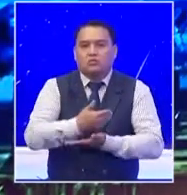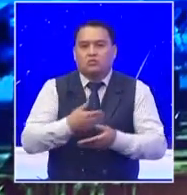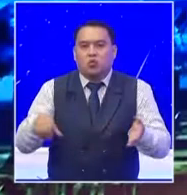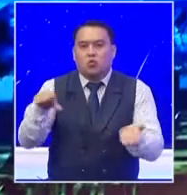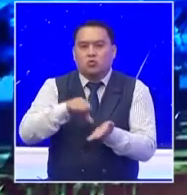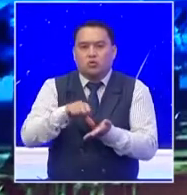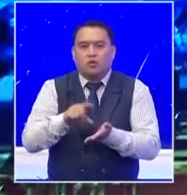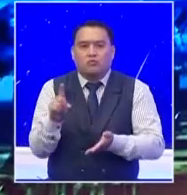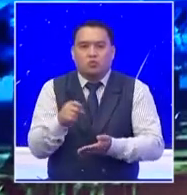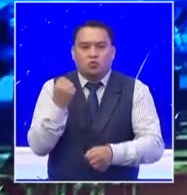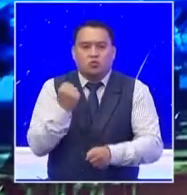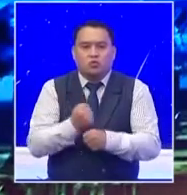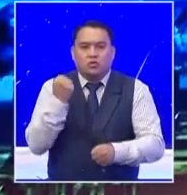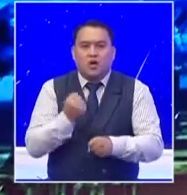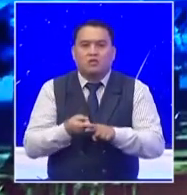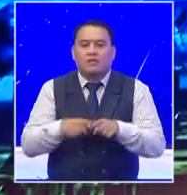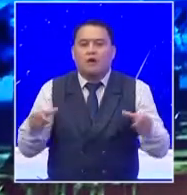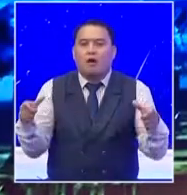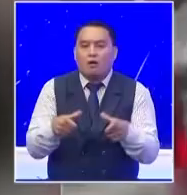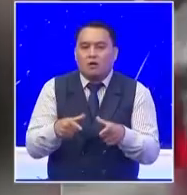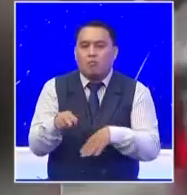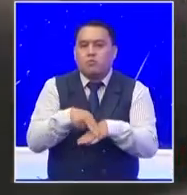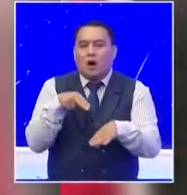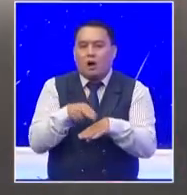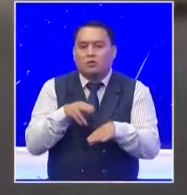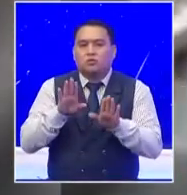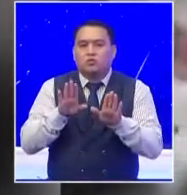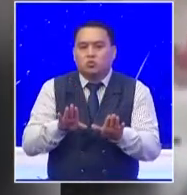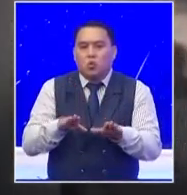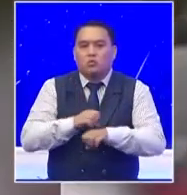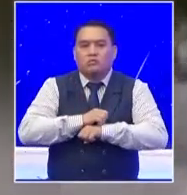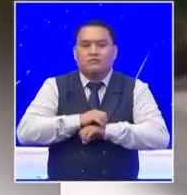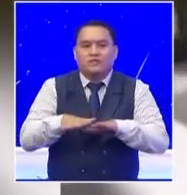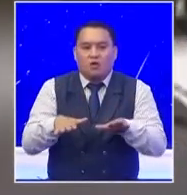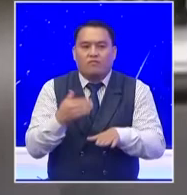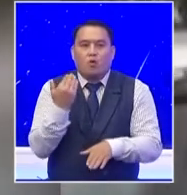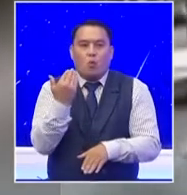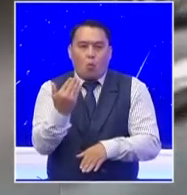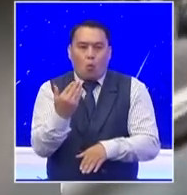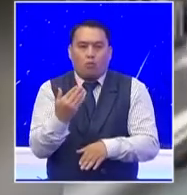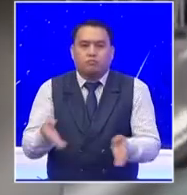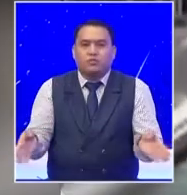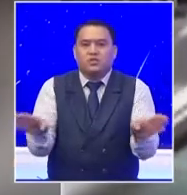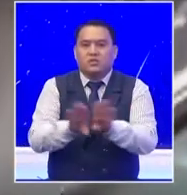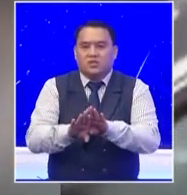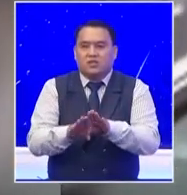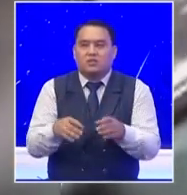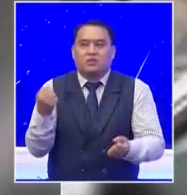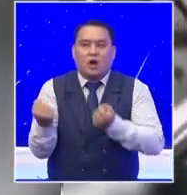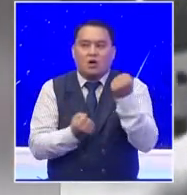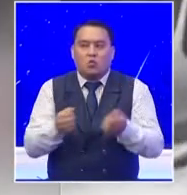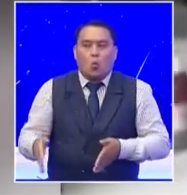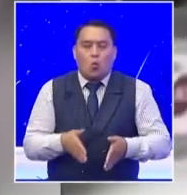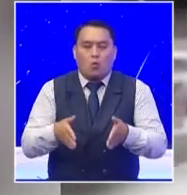горожан, несмотря на ужесточение карантина. Полиция не только не разогнала собравшихся, но и перекрыла для них автомобильную